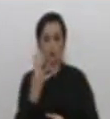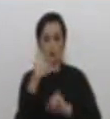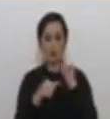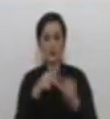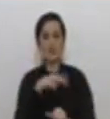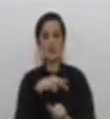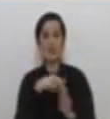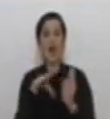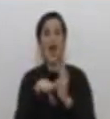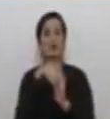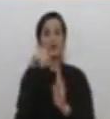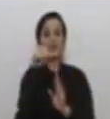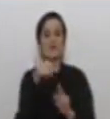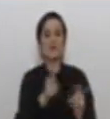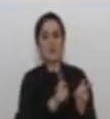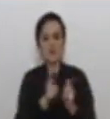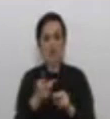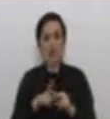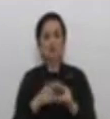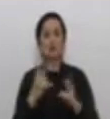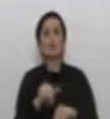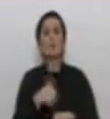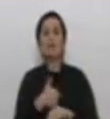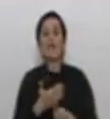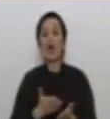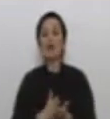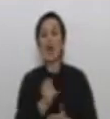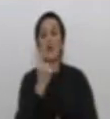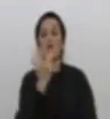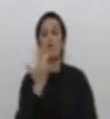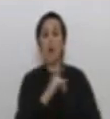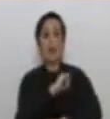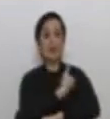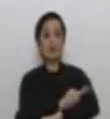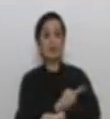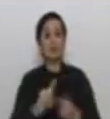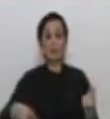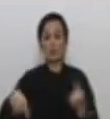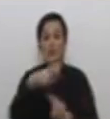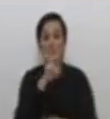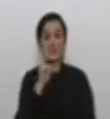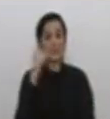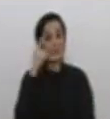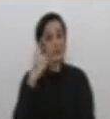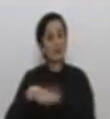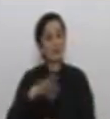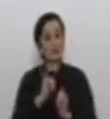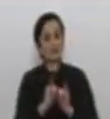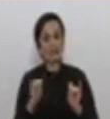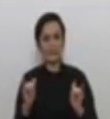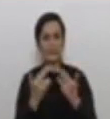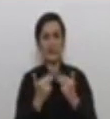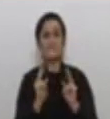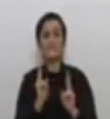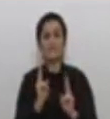საპარლამენტო არჩევნებისთვის მზადება. ეს არის უნდა იყოს მთავარი ამოცანა ყველა იმ პოლიტიკური ძალისთვის, ვინც ფიქრობს ქვეყნის განვითარებაზე და